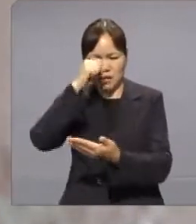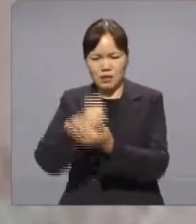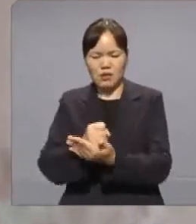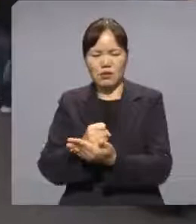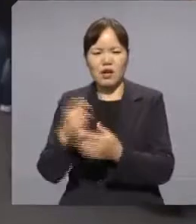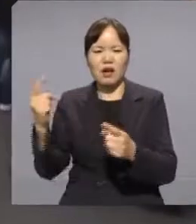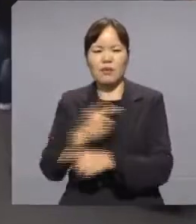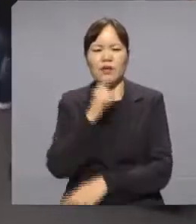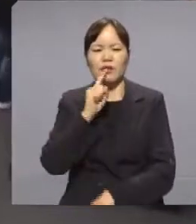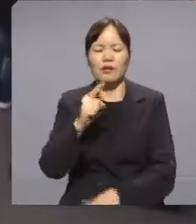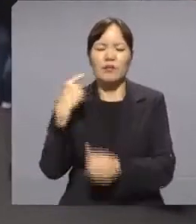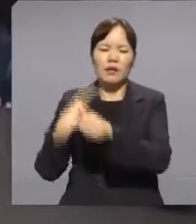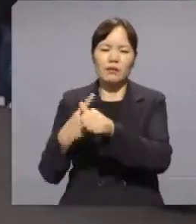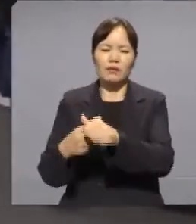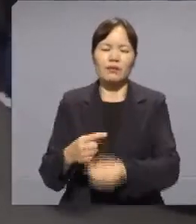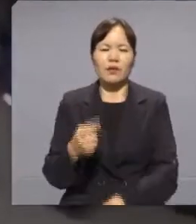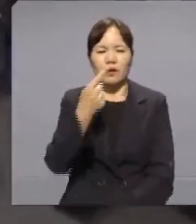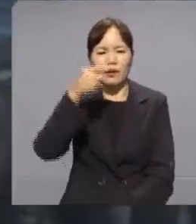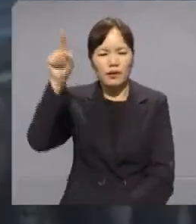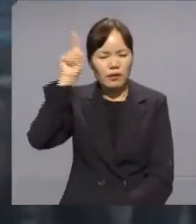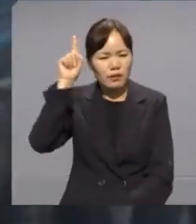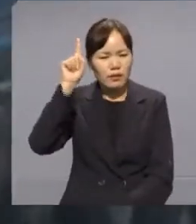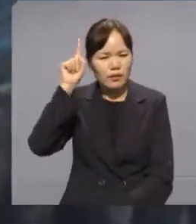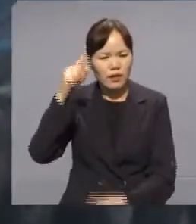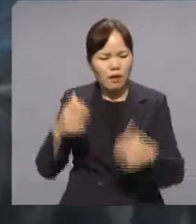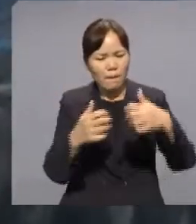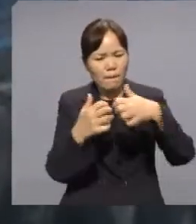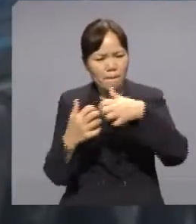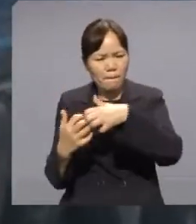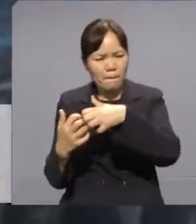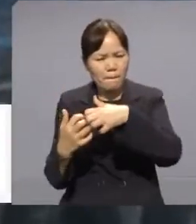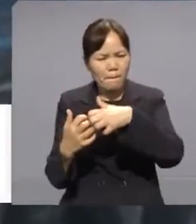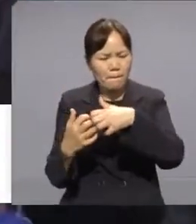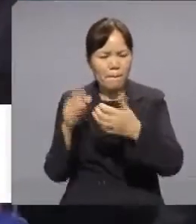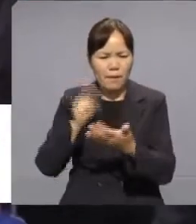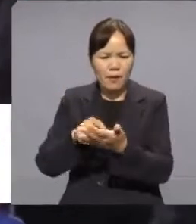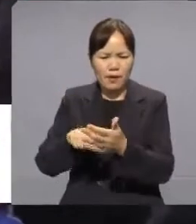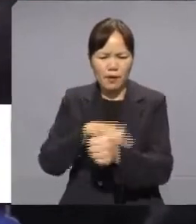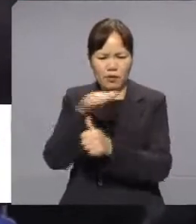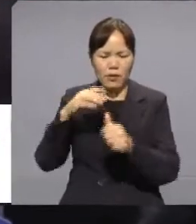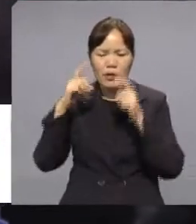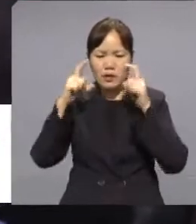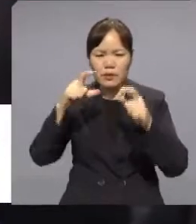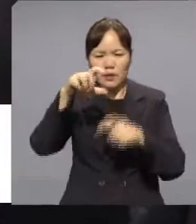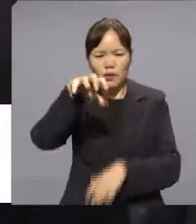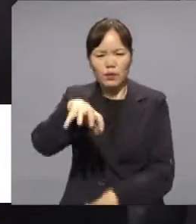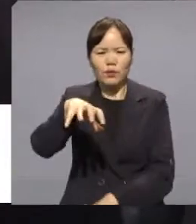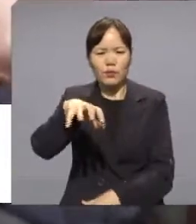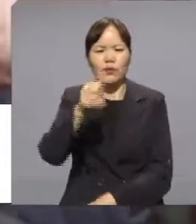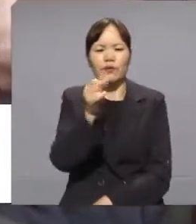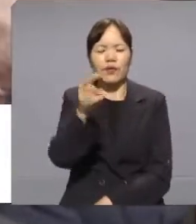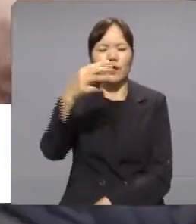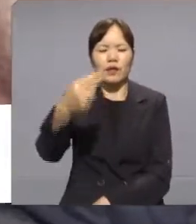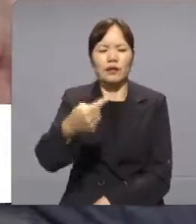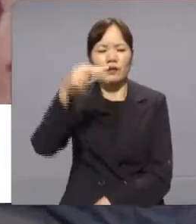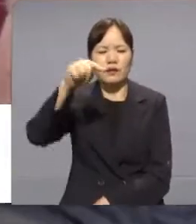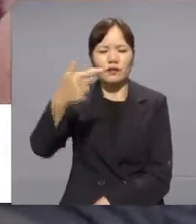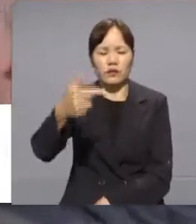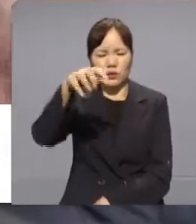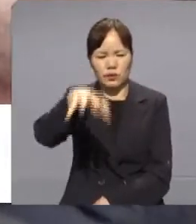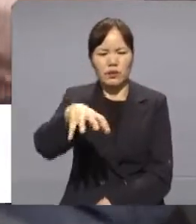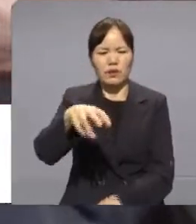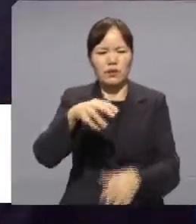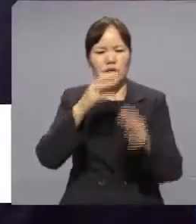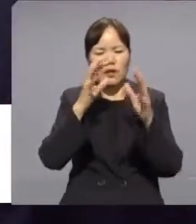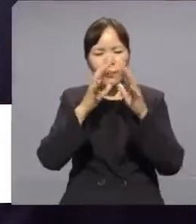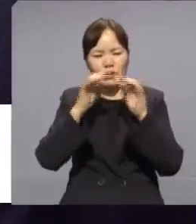비판했습니다. 러시아가 탈환 공세에 몰리자 계엄령 선포 지역 중 하나인 점령지 헤르손에서는 주민 대피가